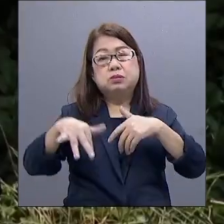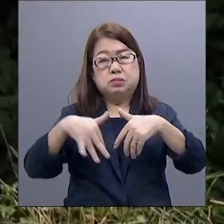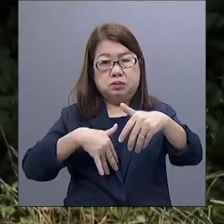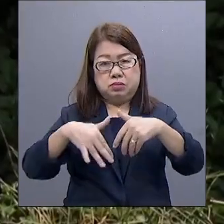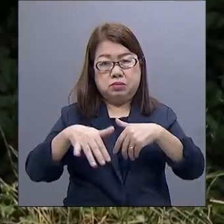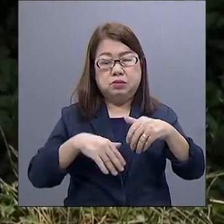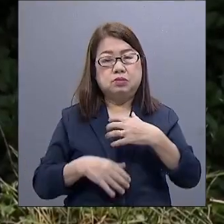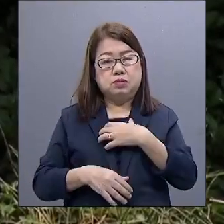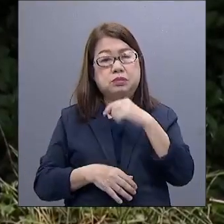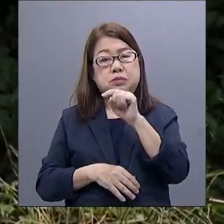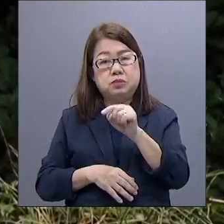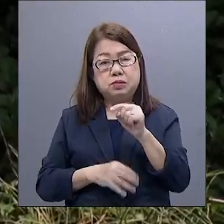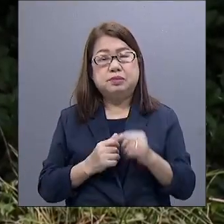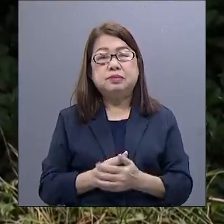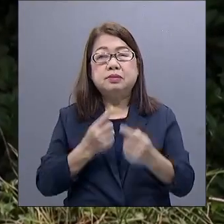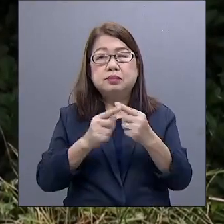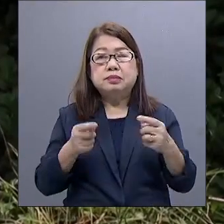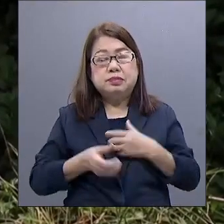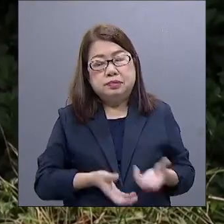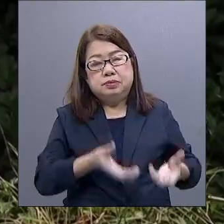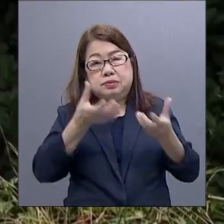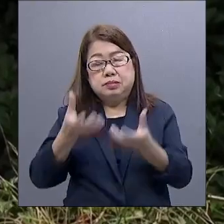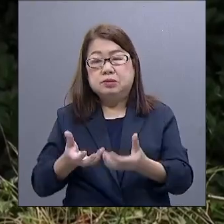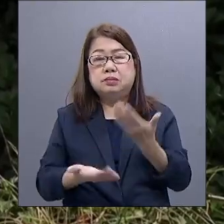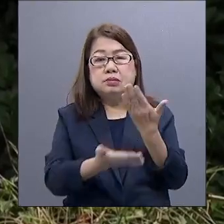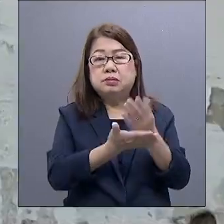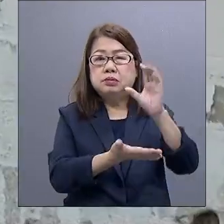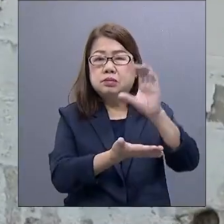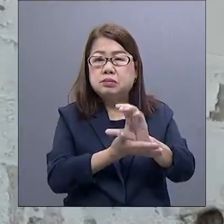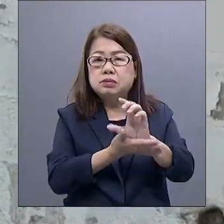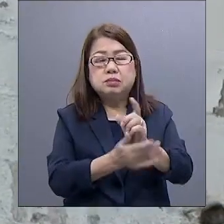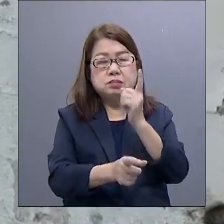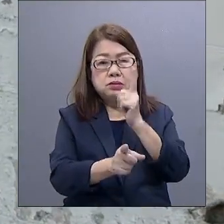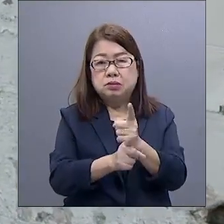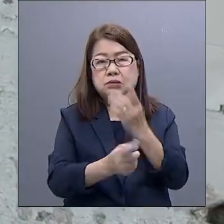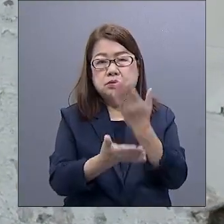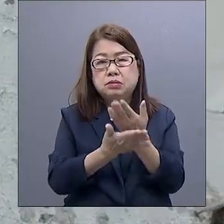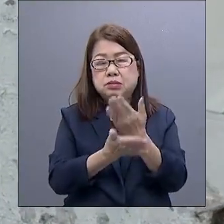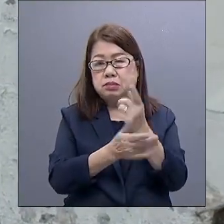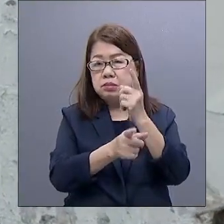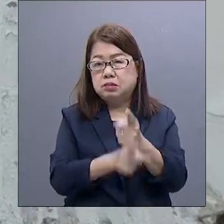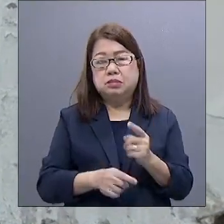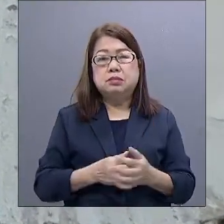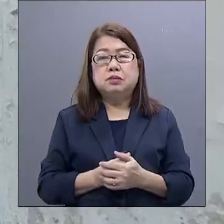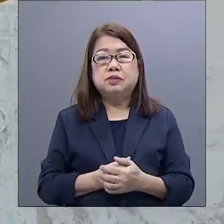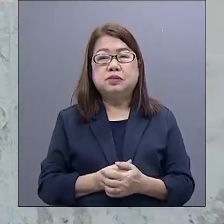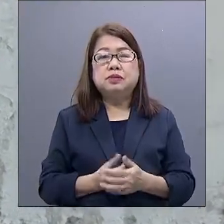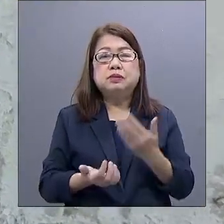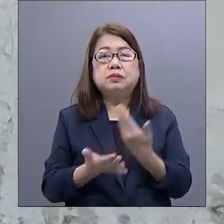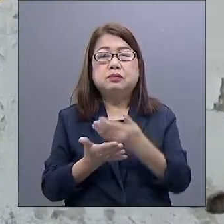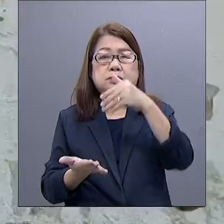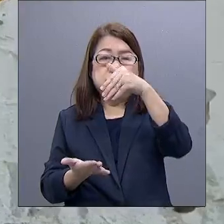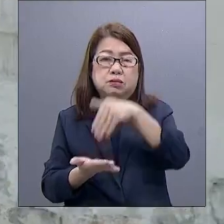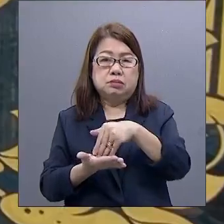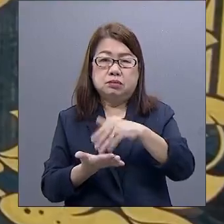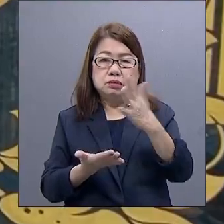ว ส่นเกิตรงงบกมาธติดตั้ง เปนไปตามราคาผู้ผลิตซึ่งในอไมมราคากลามตาม